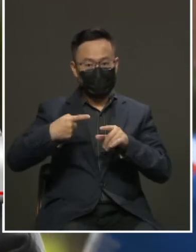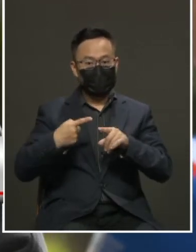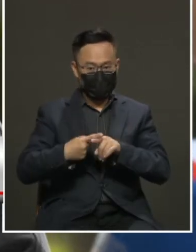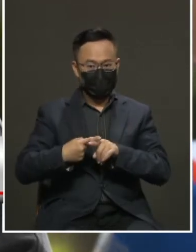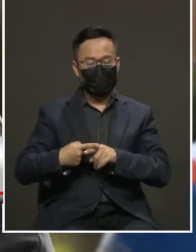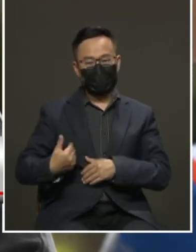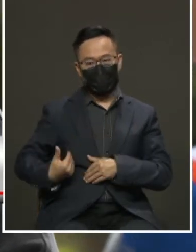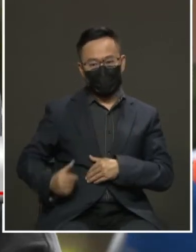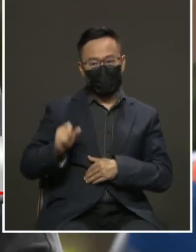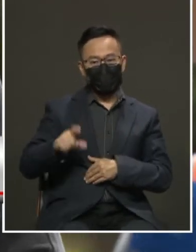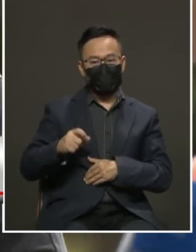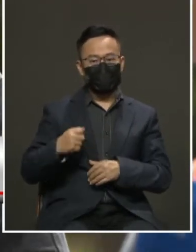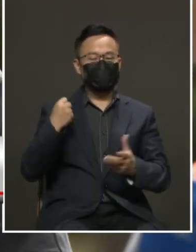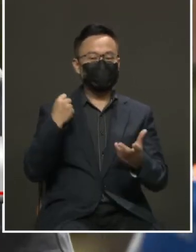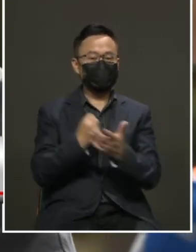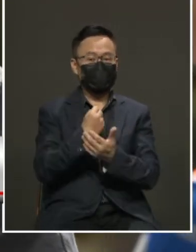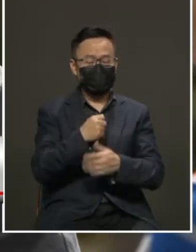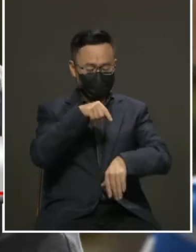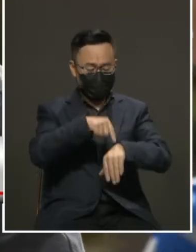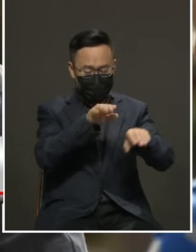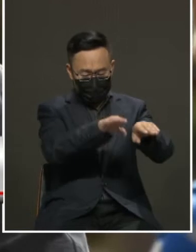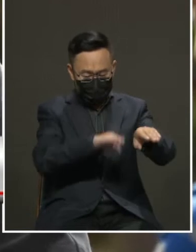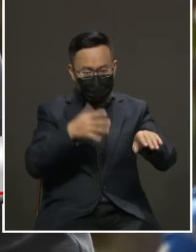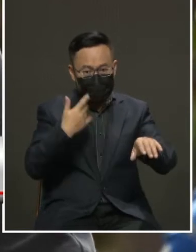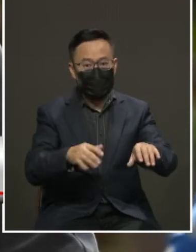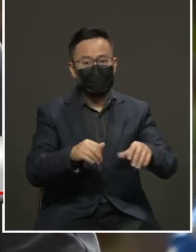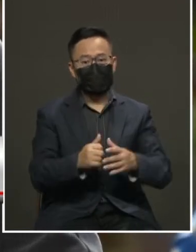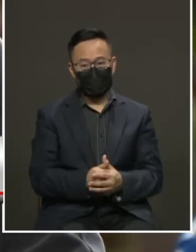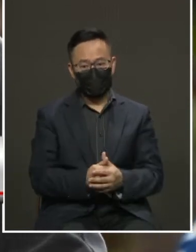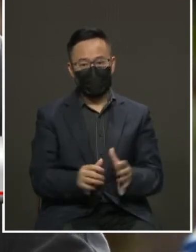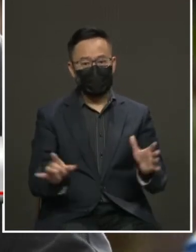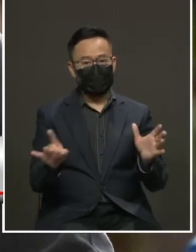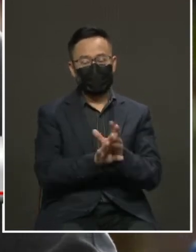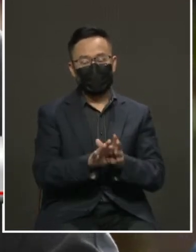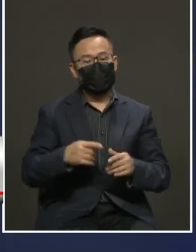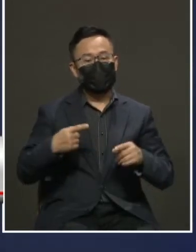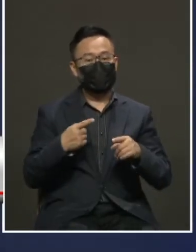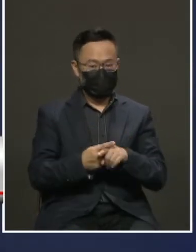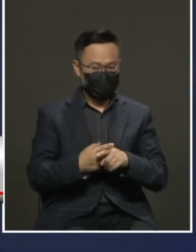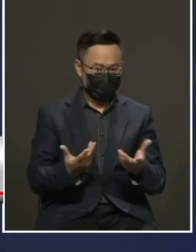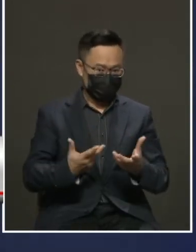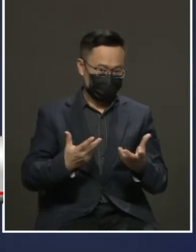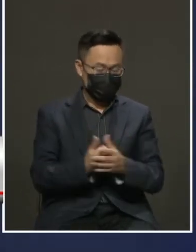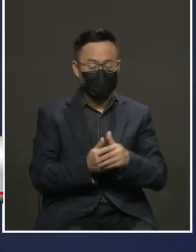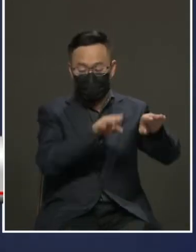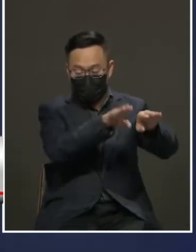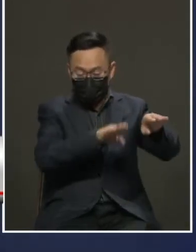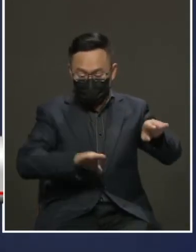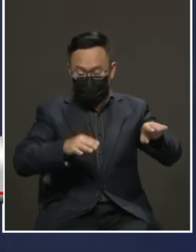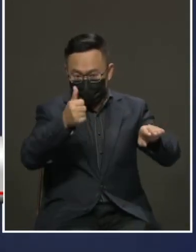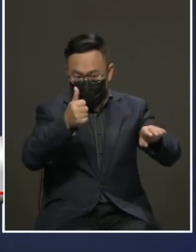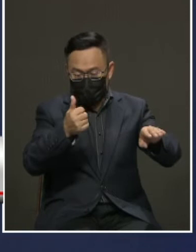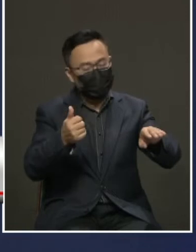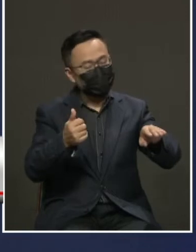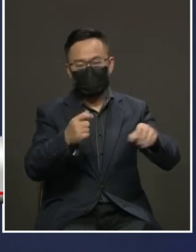มเราก็คงรู้สึกเสียดายใช่ไหมว่าโหเรสนี้เนี่ยอยากจะเห็นอัลบอนจังเลยเผื่อจะได้อยู่ทีมหัวแถวกับเขาบ้างนะ